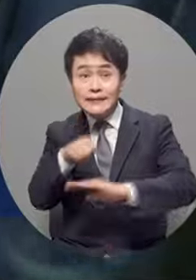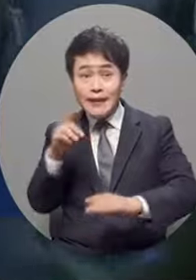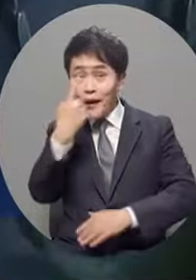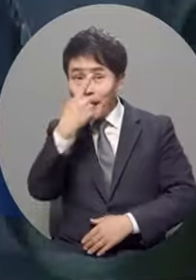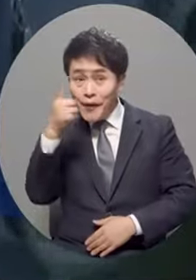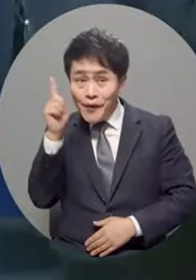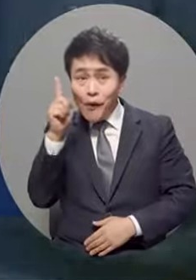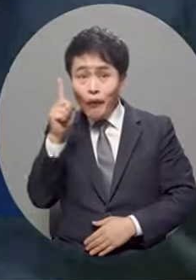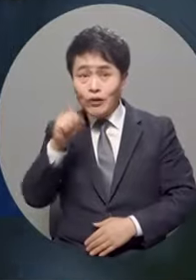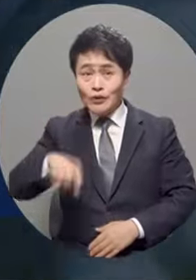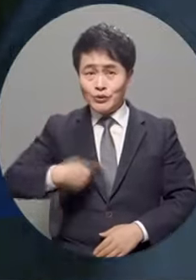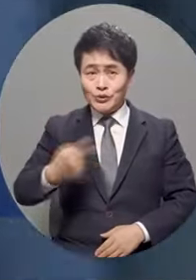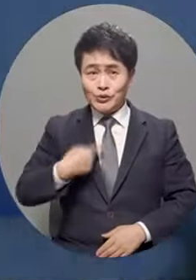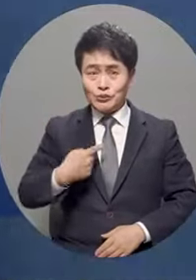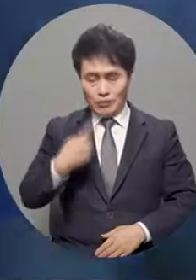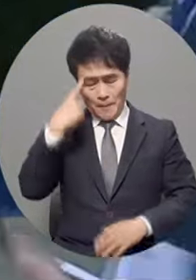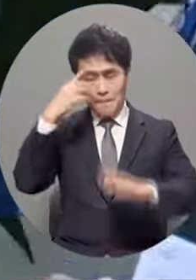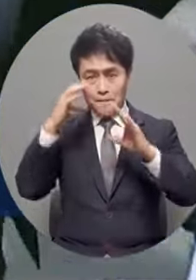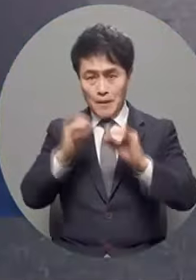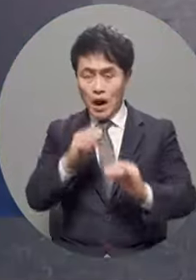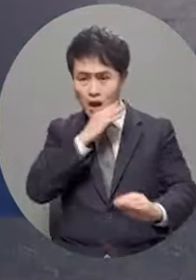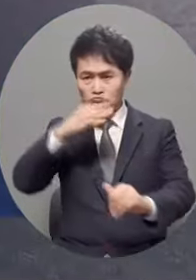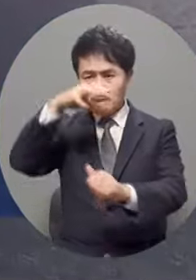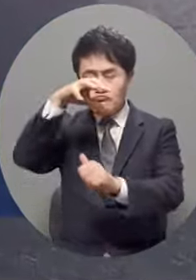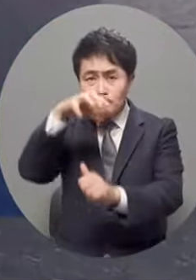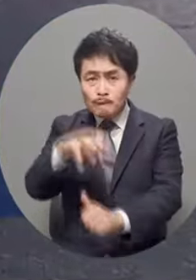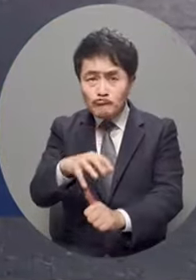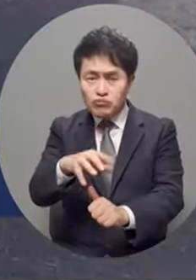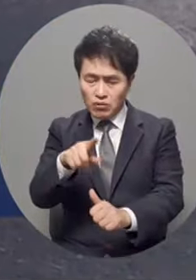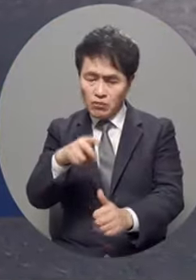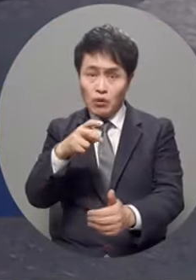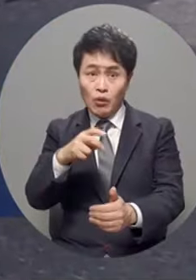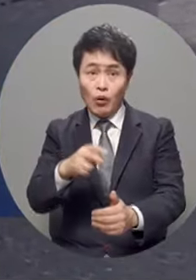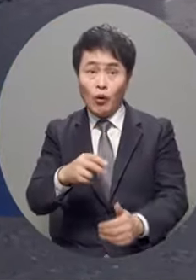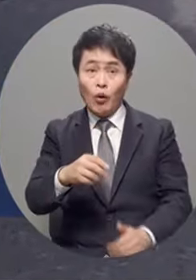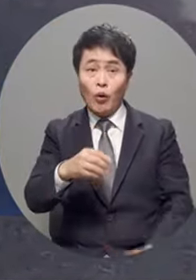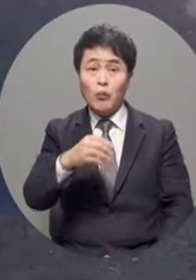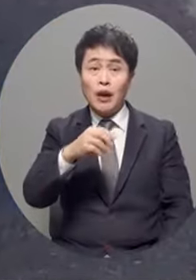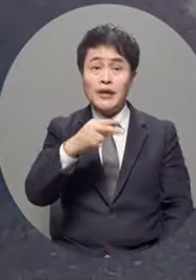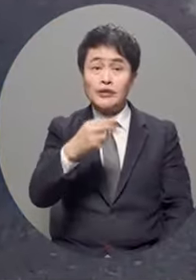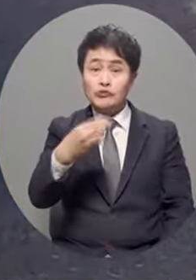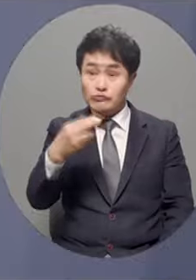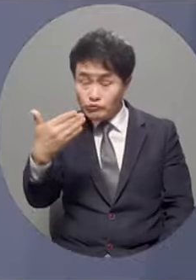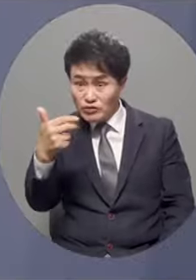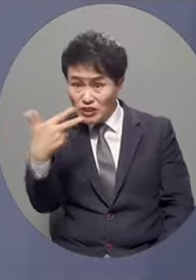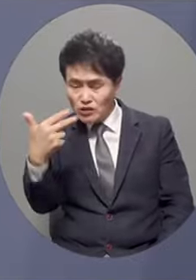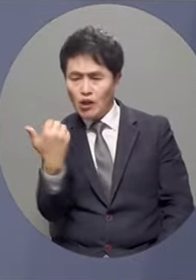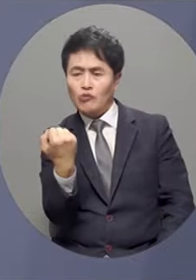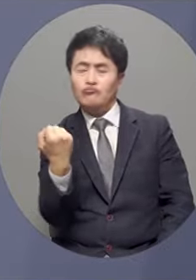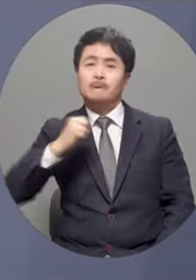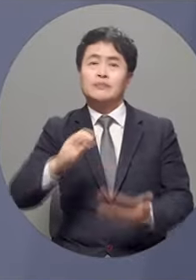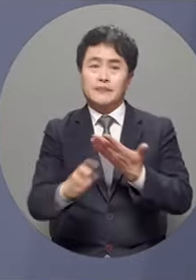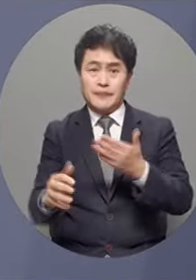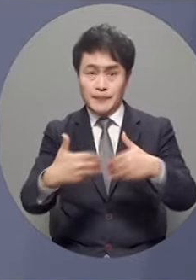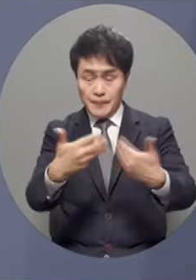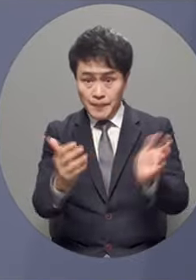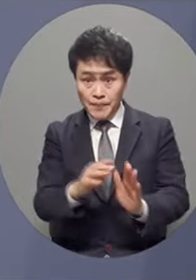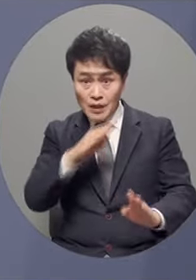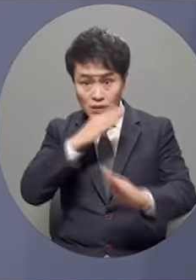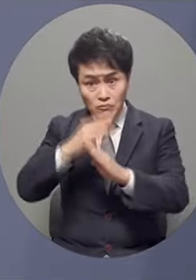러시아도 스스로 동의한 대북제재 2397의 위반입니다. 명백한 자기 모순이 되는 거죠. 유럽 안보리